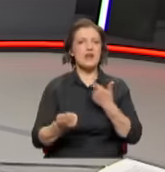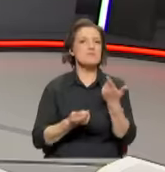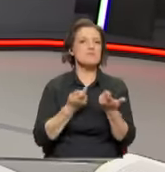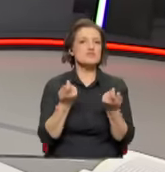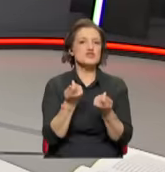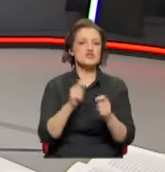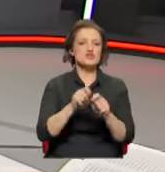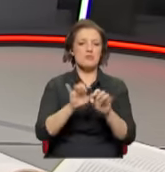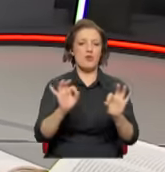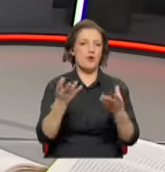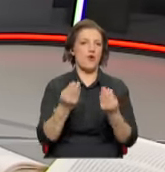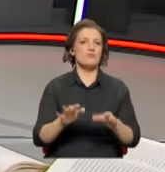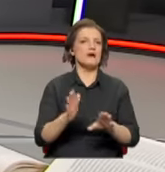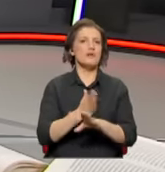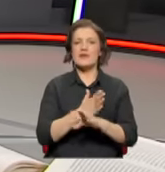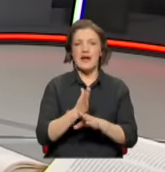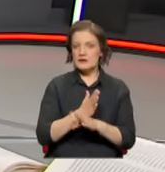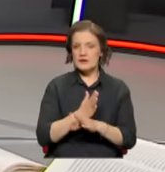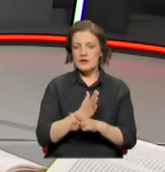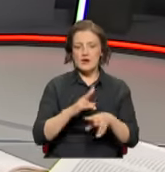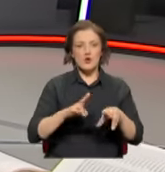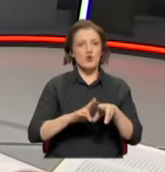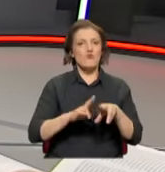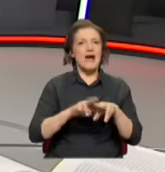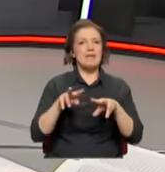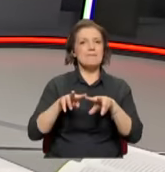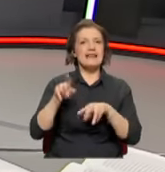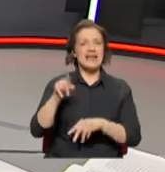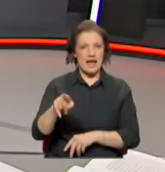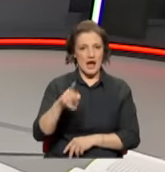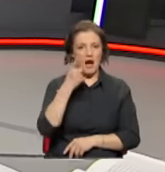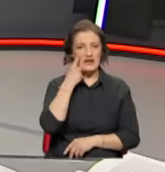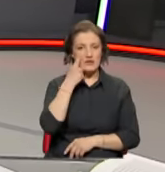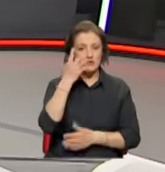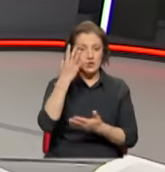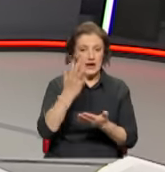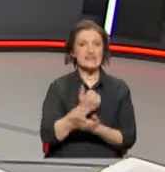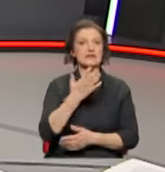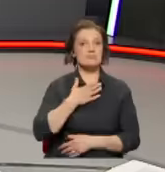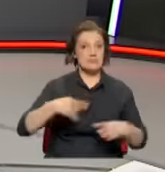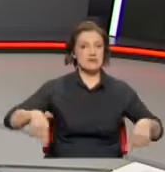olmazdı. Çünkü Kuvayi Milliye de Atatürk de kazandı.